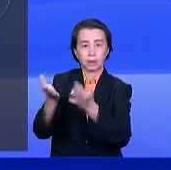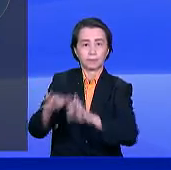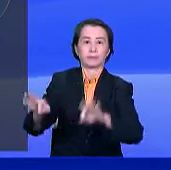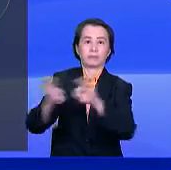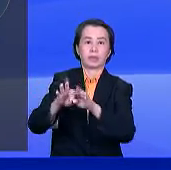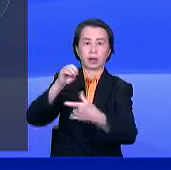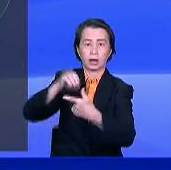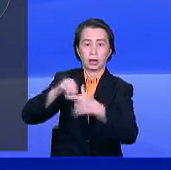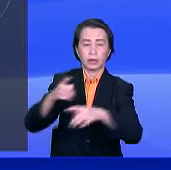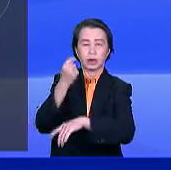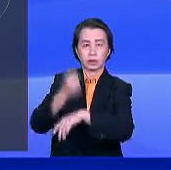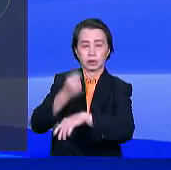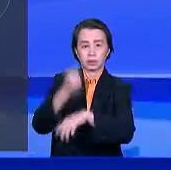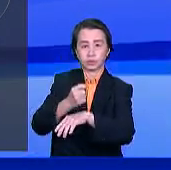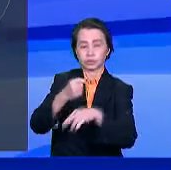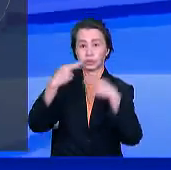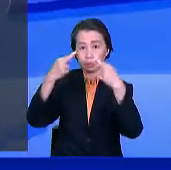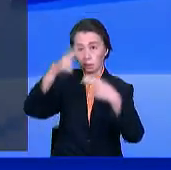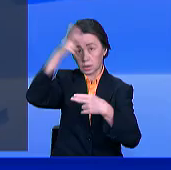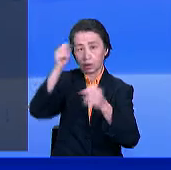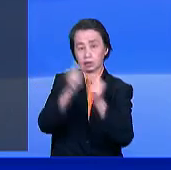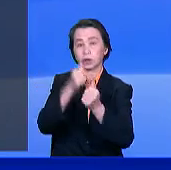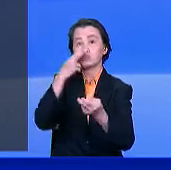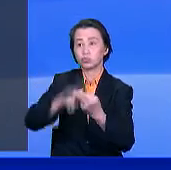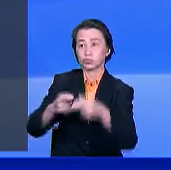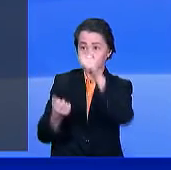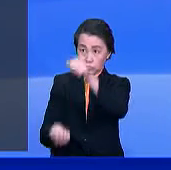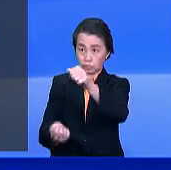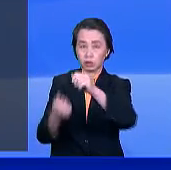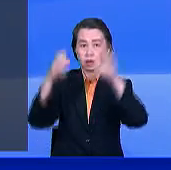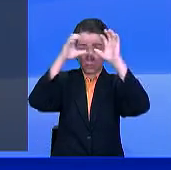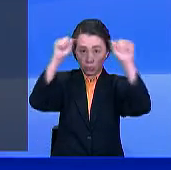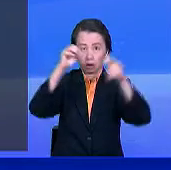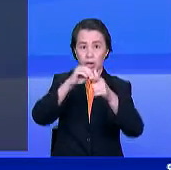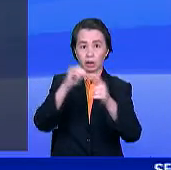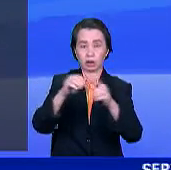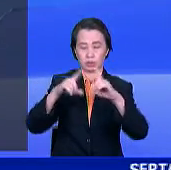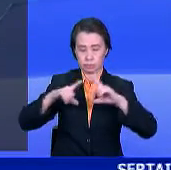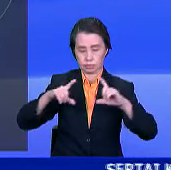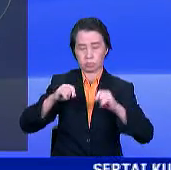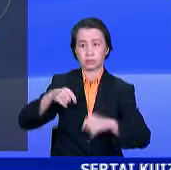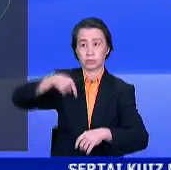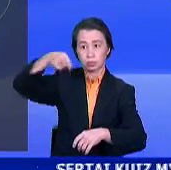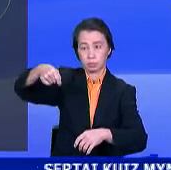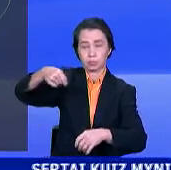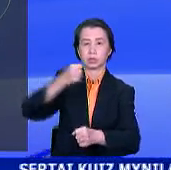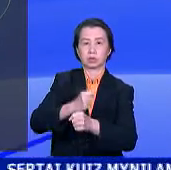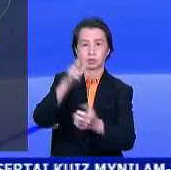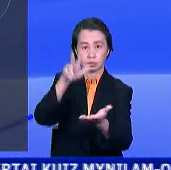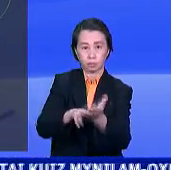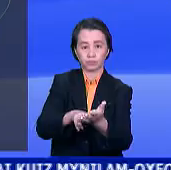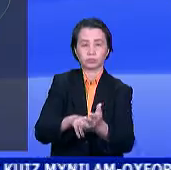atau menjalankan tugas rasmi kerajaan dengan surat pengesahan daripada majikan atau pas pekerja yang sah. Dalam perkembangan